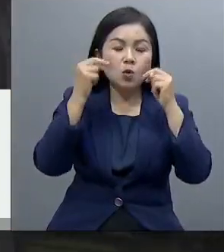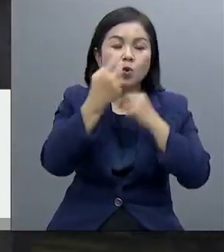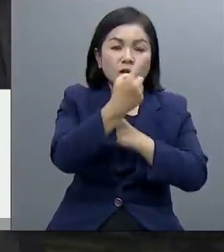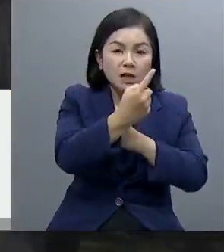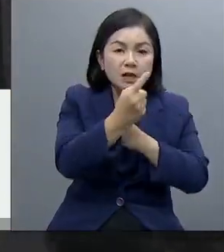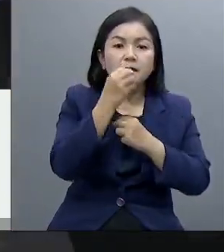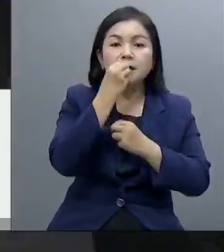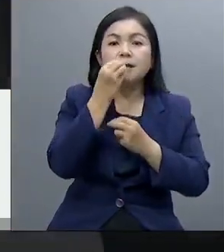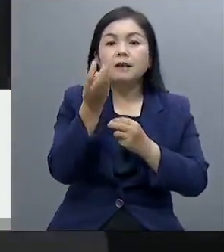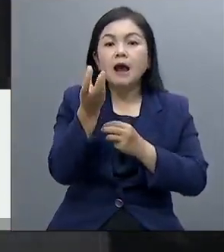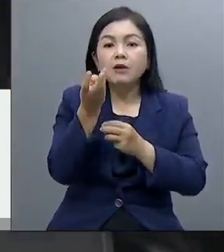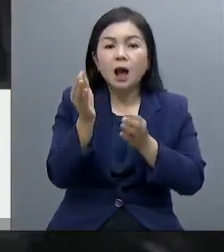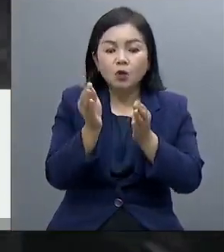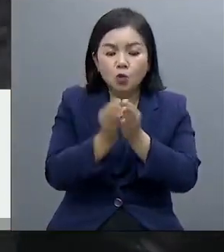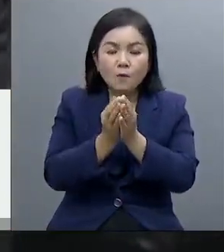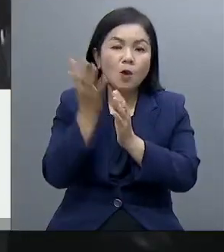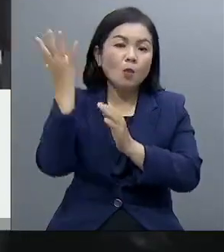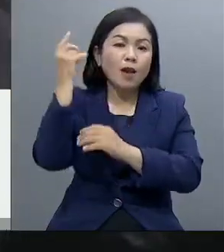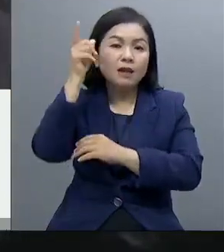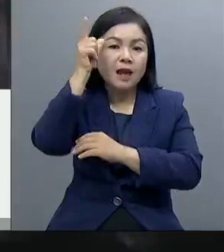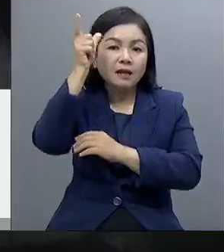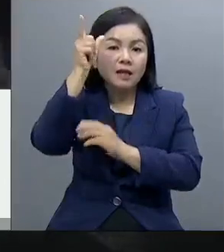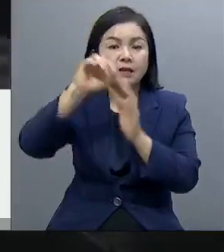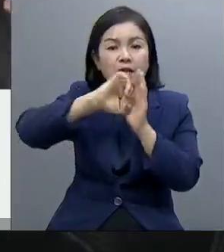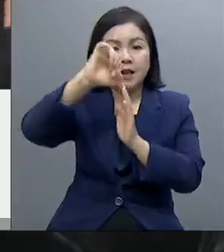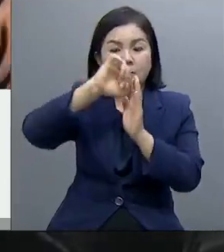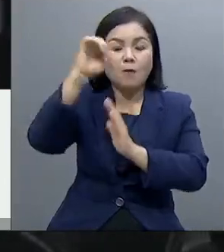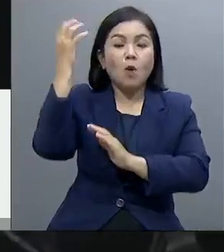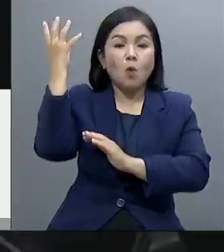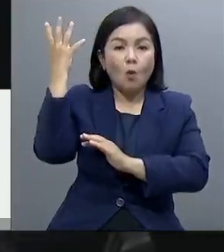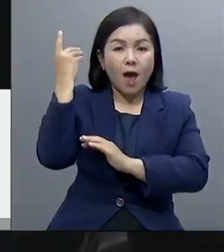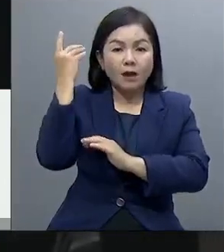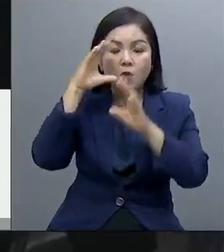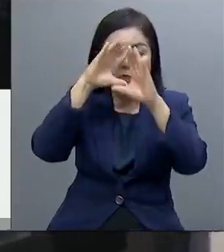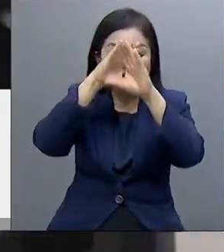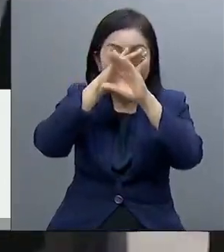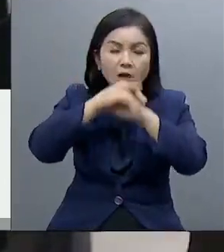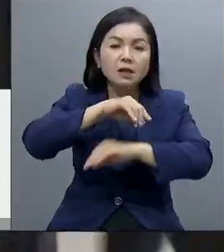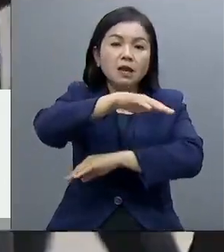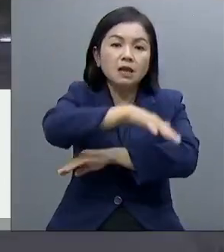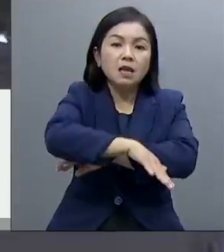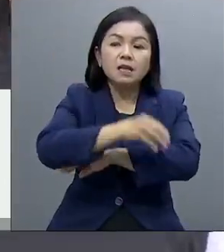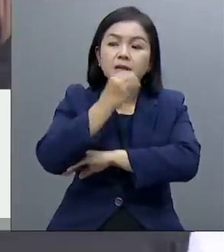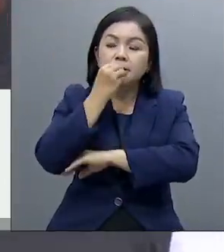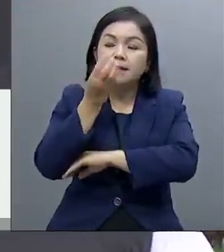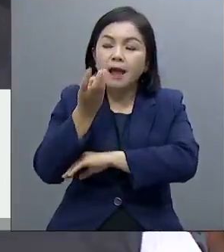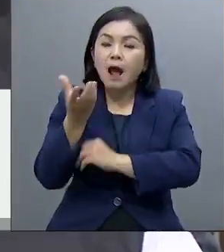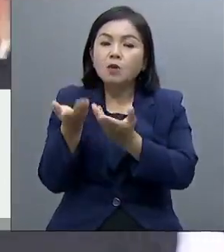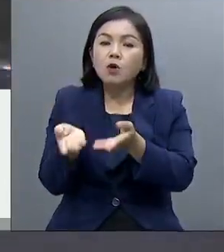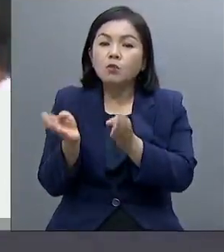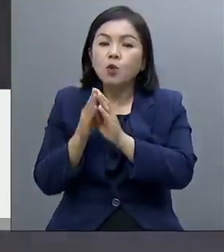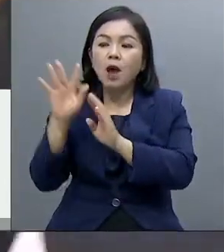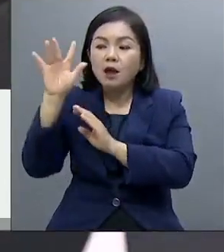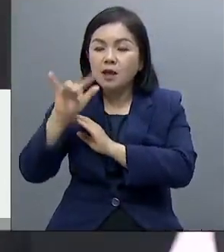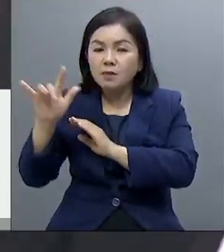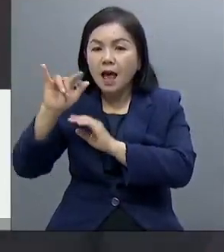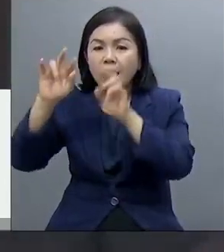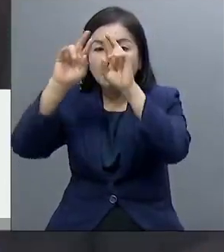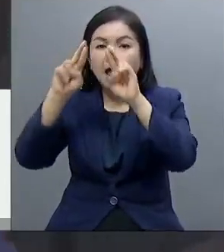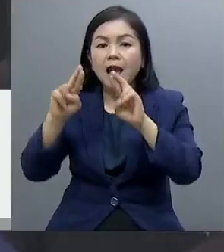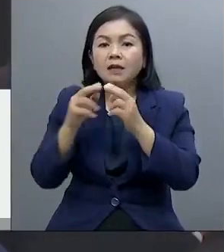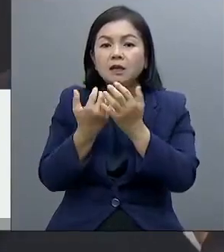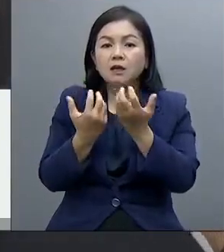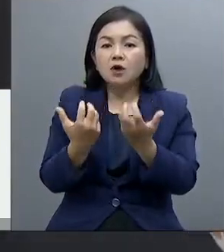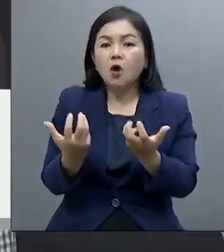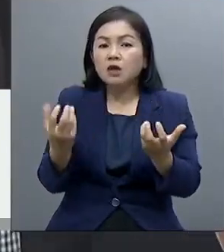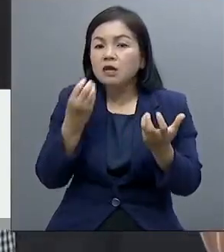าถึงเชียงใหม่ตั้งแต่เมื่อวานนี้แล้วนะคะโดยช่วงค่ำที่ผ่านมาเมื่อวานนี้ได้ร่วมรับประทานอาหารกับครอบครัวแล้วก็ญาติที่ร้านอาหารจีนรวมไปถึงเ